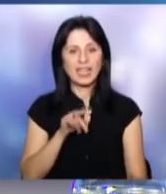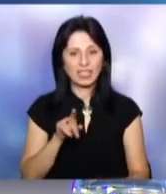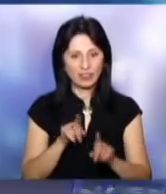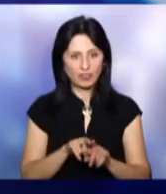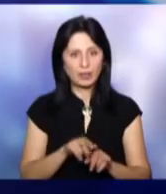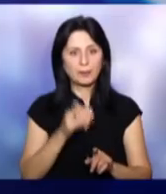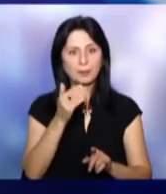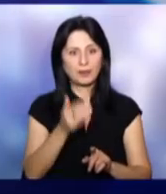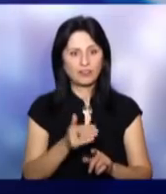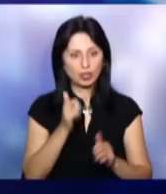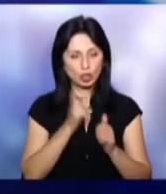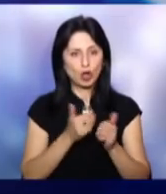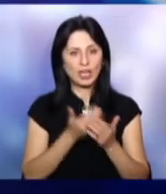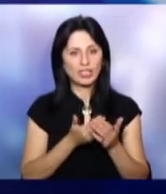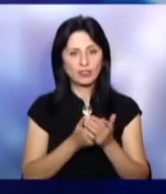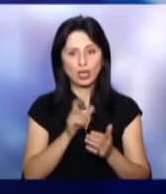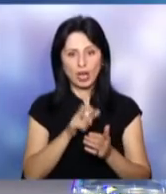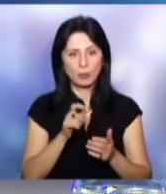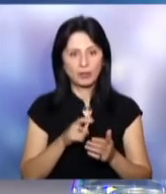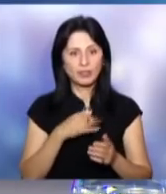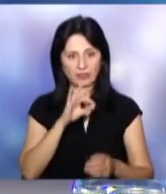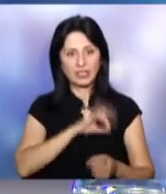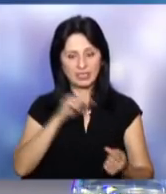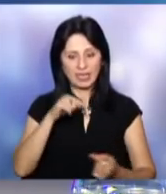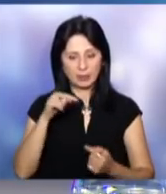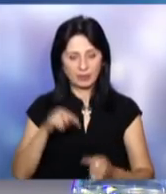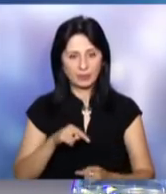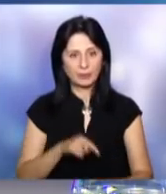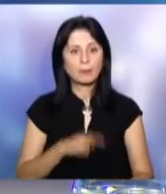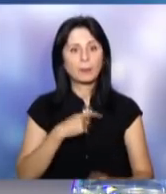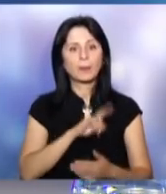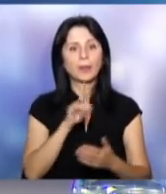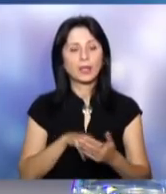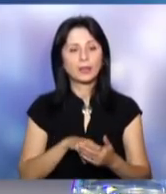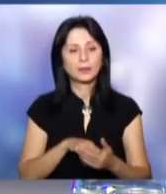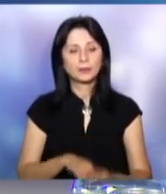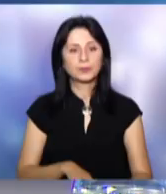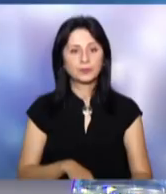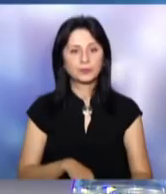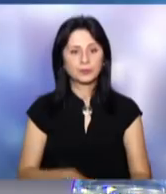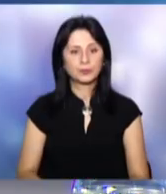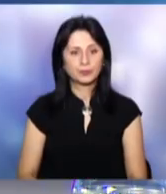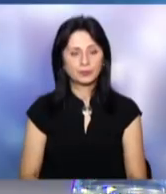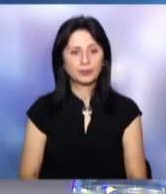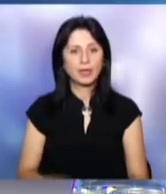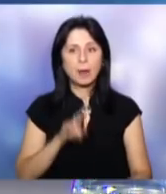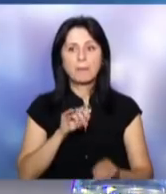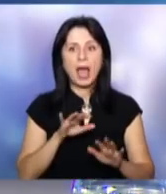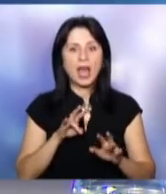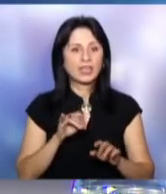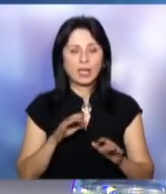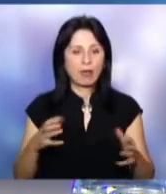თავდება და მისი ყოველი რჩევა თითოეულ ადამიანს გვესადაგება. ძალიან მიხარია. დიახ. პანიკური